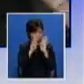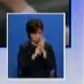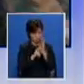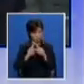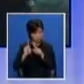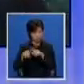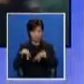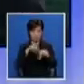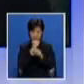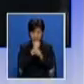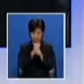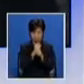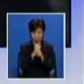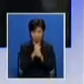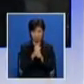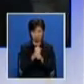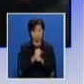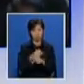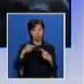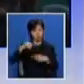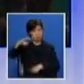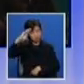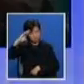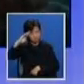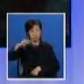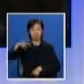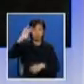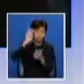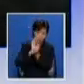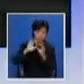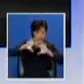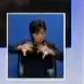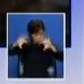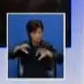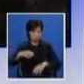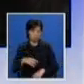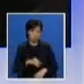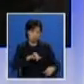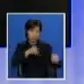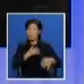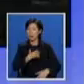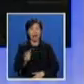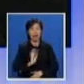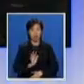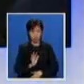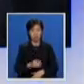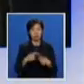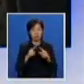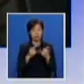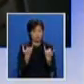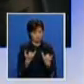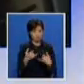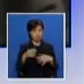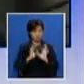ากติกาของบ้านเมืองนะครับเจ้าหน้าที่ของรัฐรัฐบาลไม่ต้องการที่จะไปเป็นศัตรูกับใครและแน่นอนที่สุดครับเราคนไทยด้